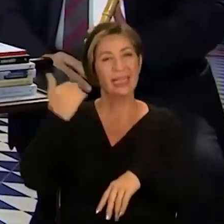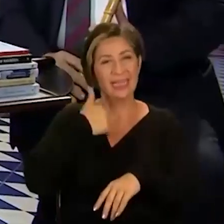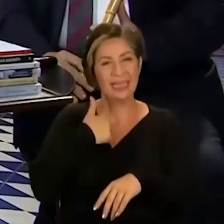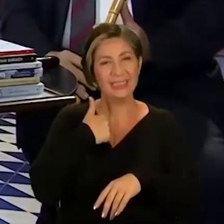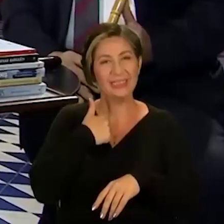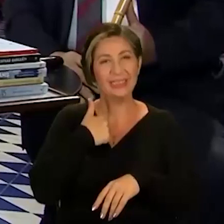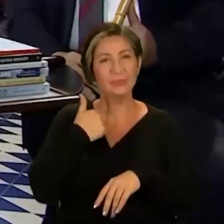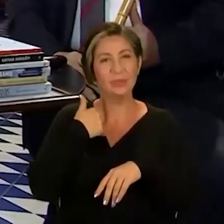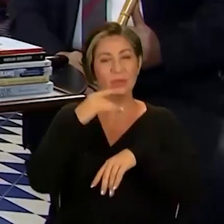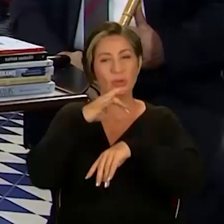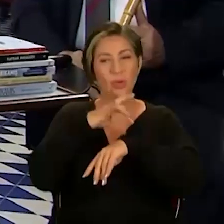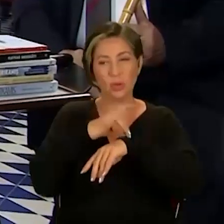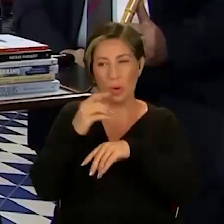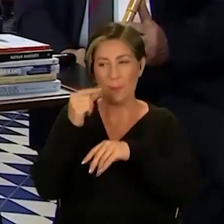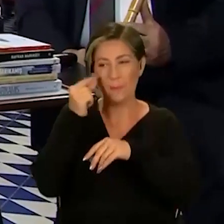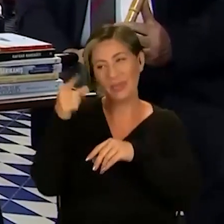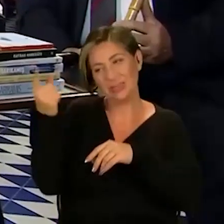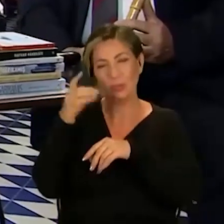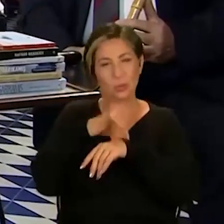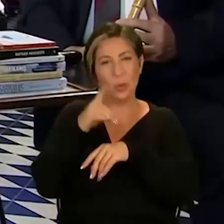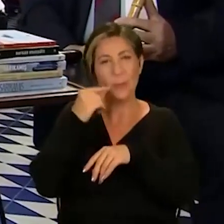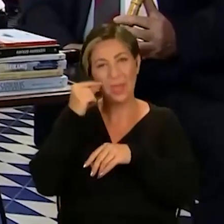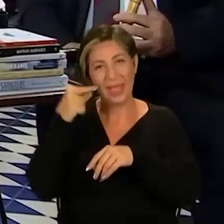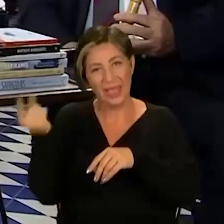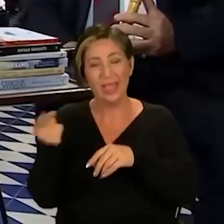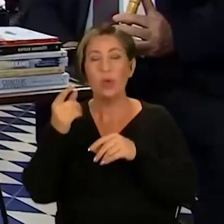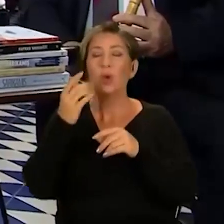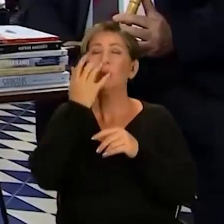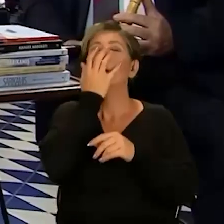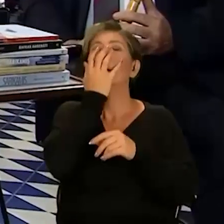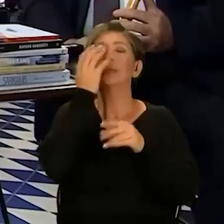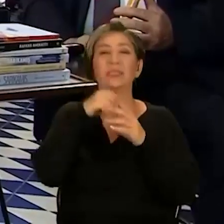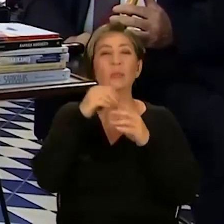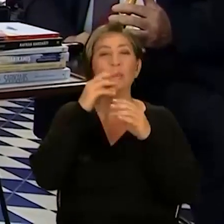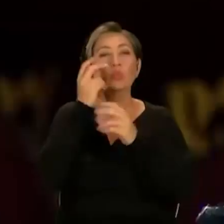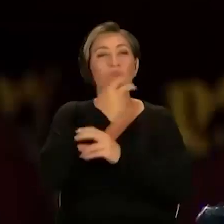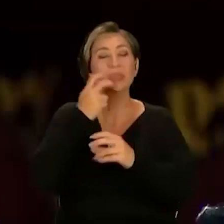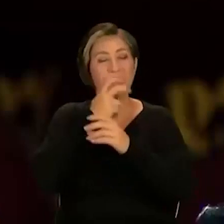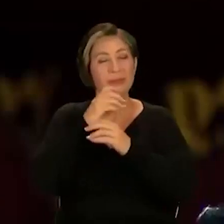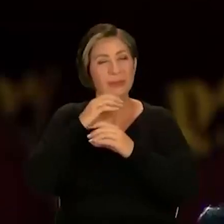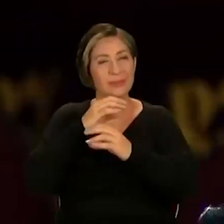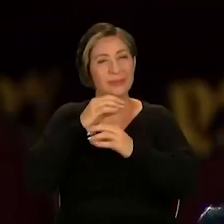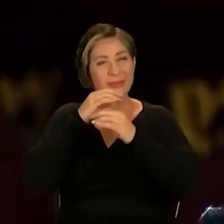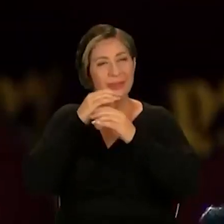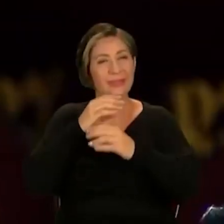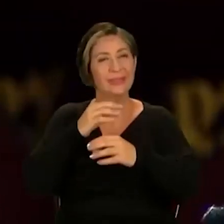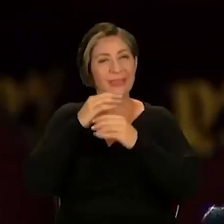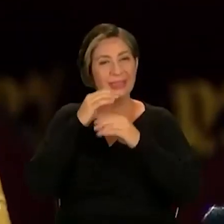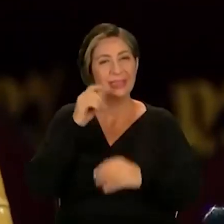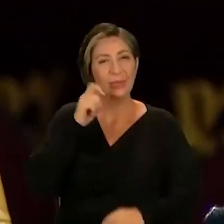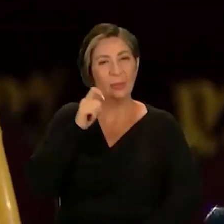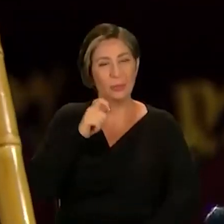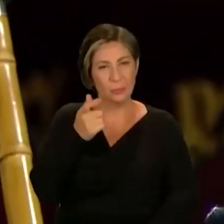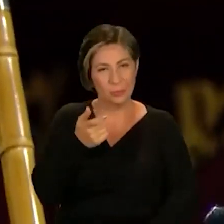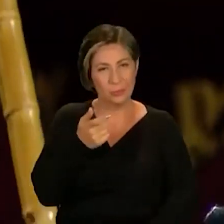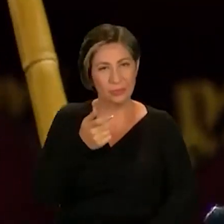Biz Doktor Erol Can'la birlikte yoğun bakımda hastalarımıza müzik terapi yapıyoruz. Hasta uyanır uyanmaz başucunda sufi müzik çalan